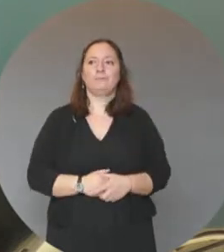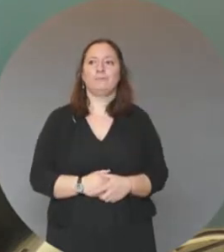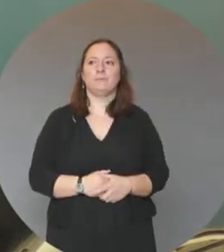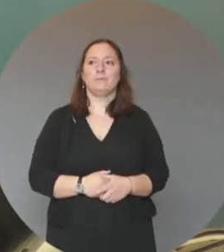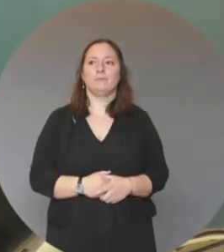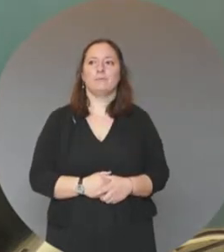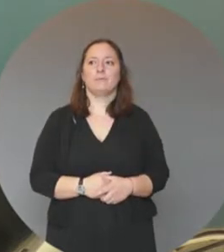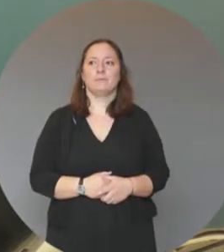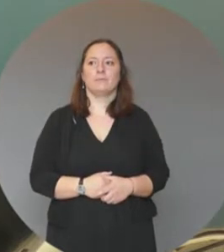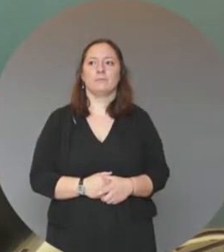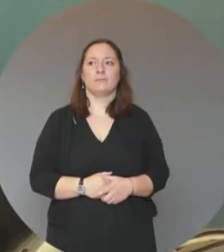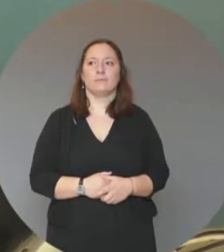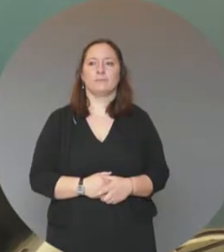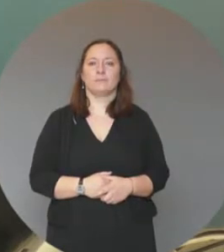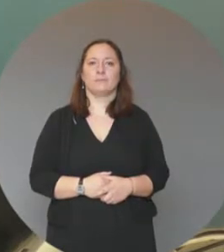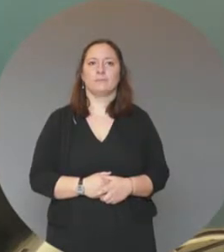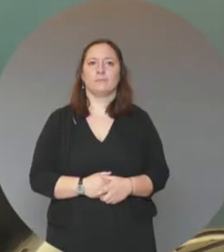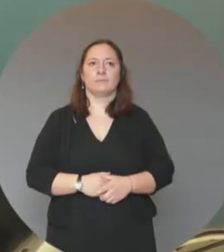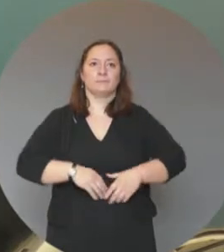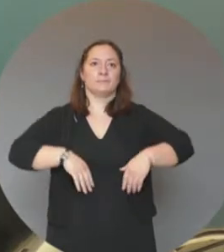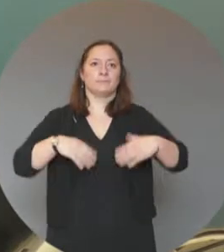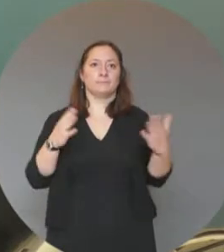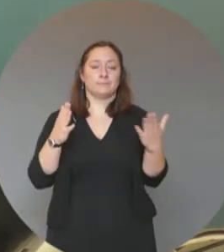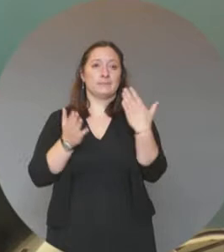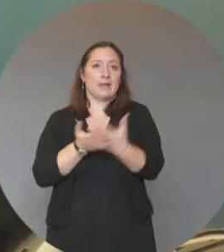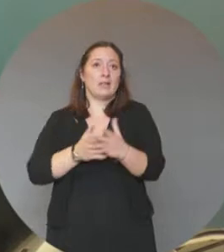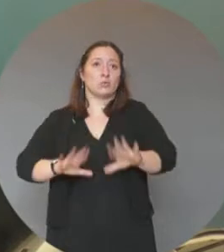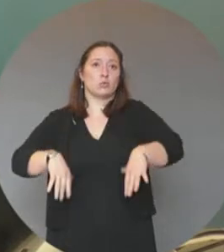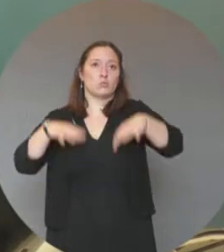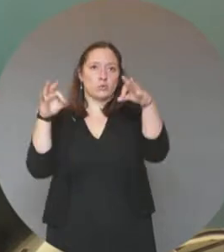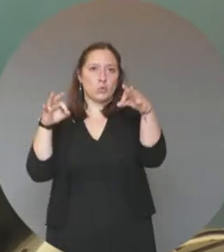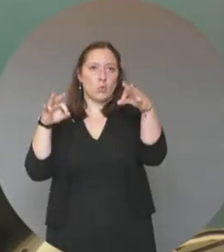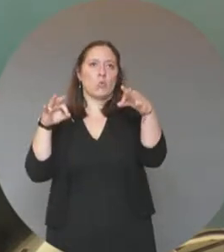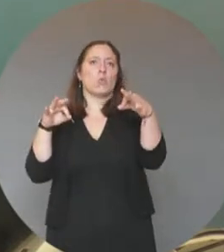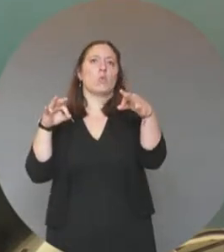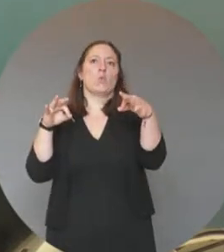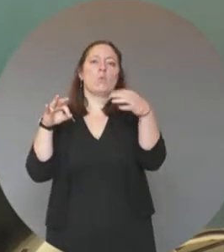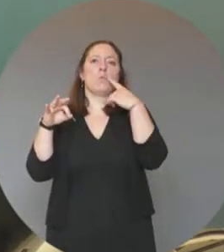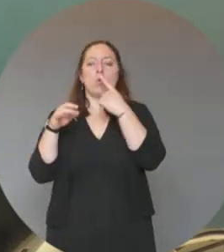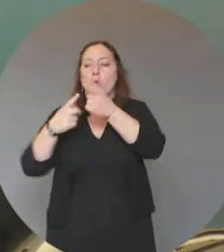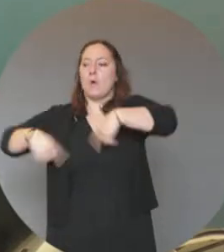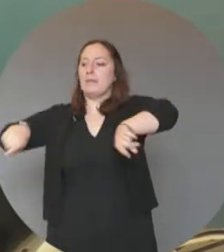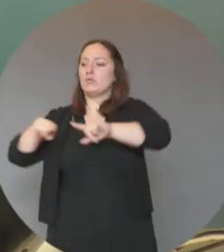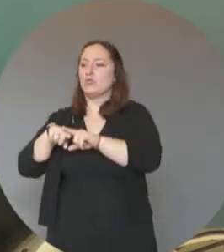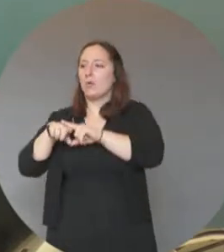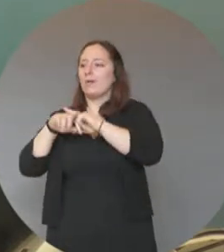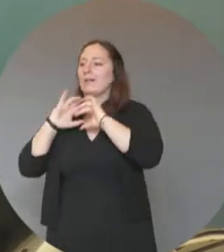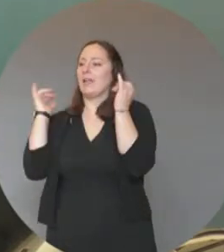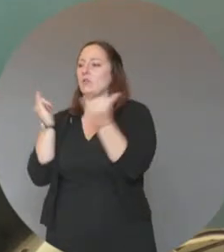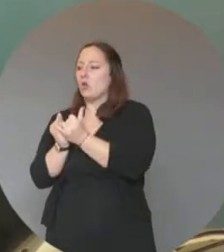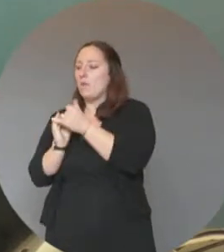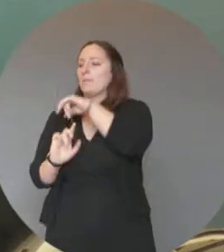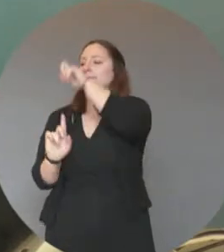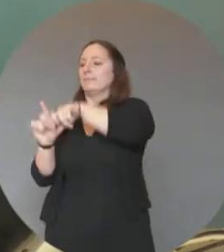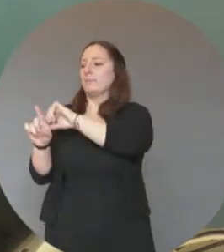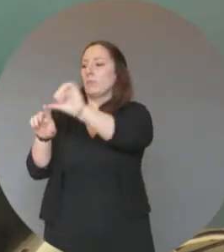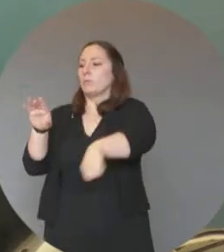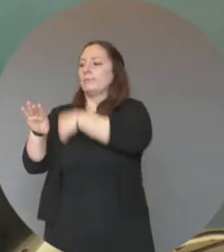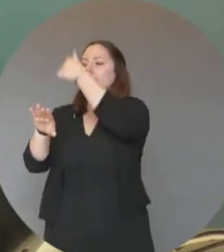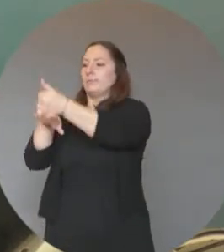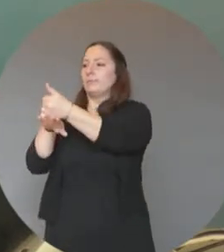d'amendements qui a généré une suspension de séance la réunion de la première commission présidée par Madame